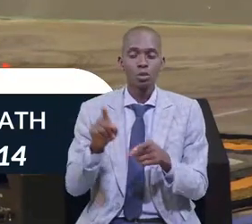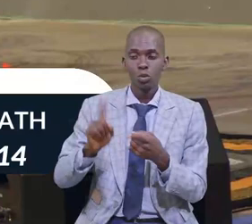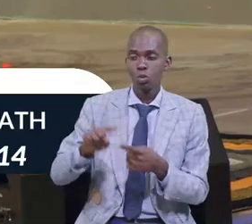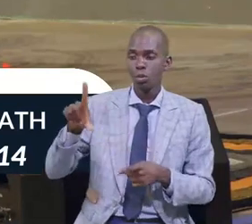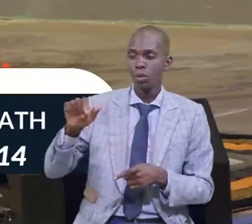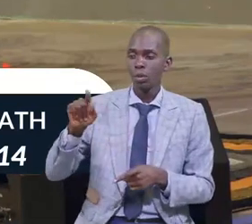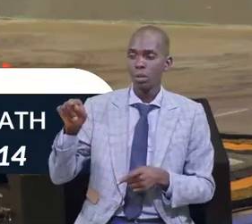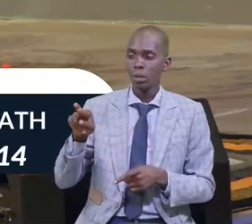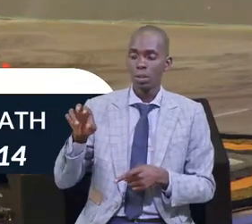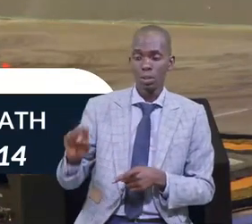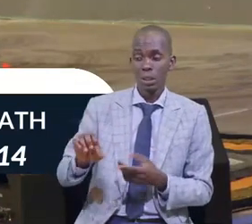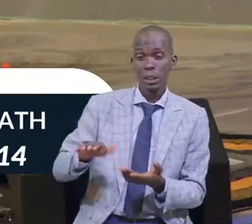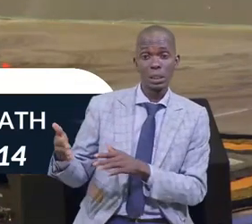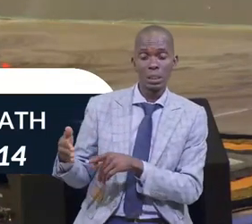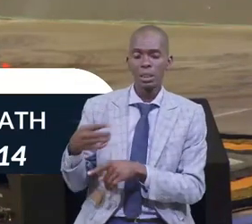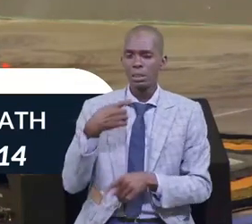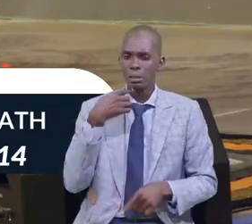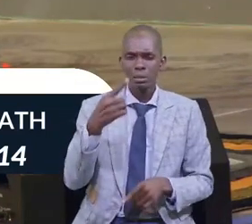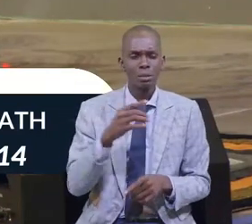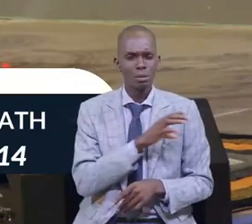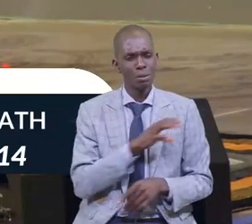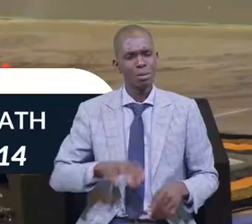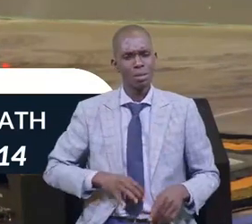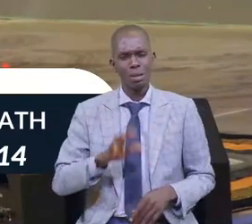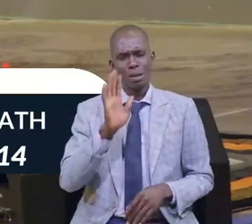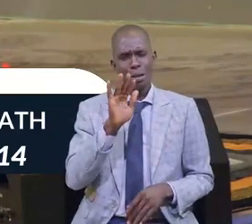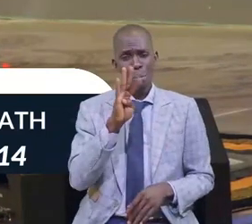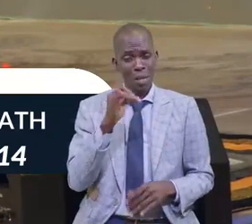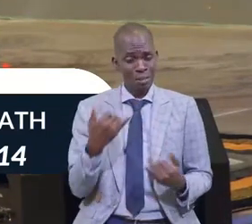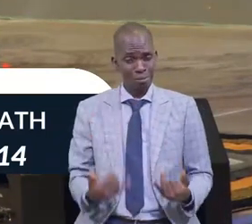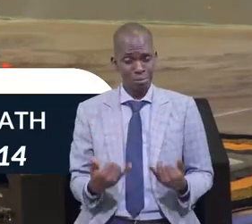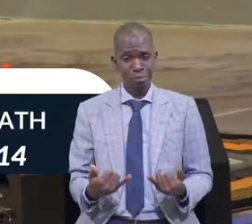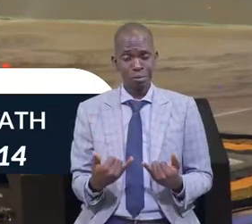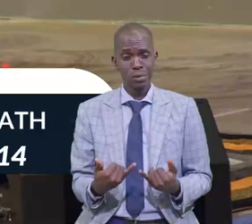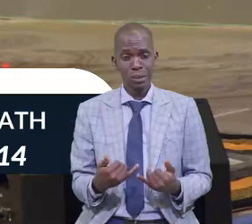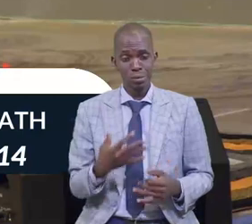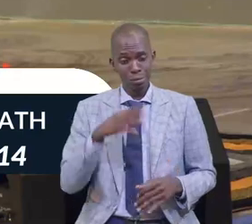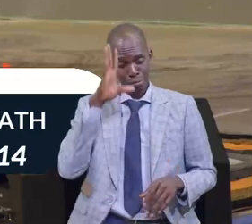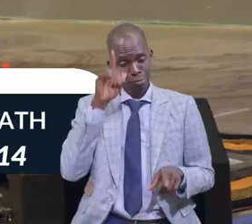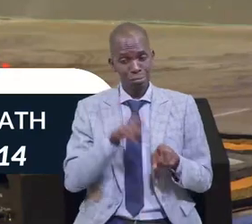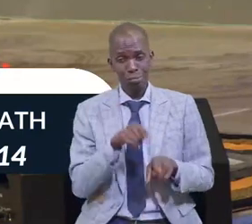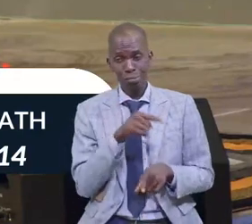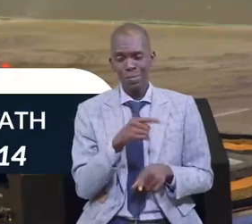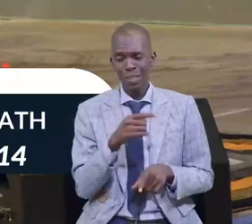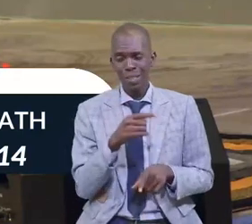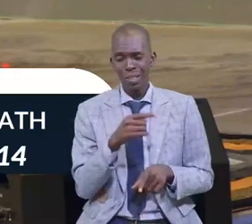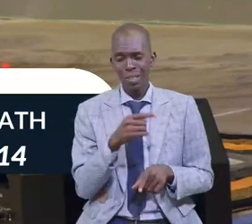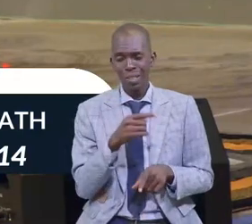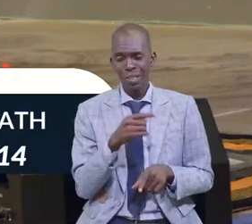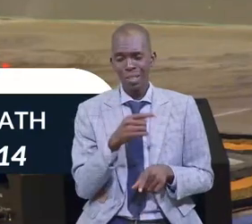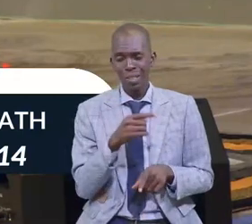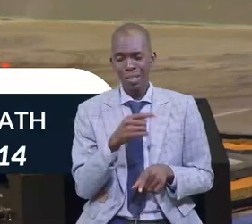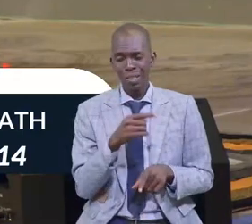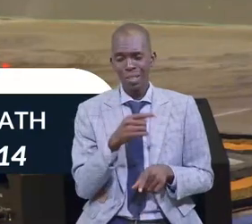lui dit, Seigneur, il sent déjà, car il